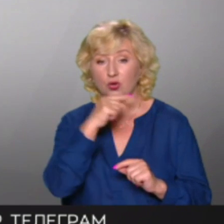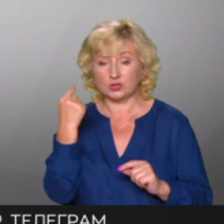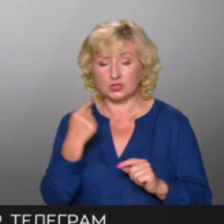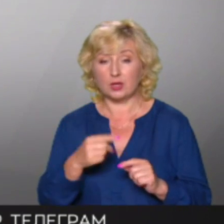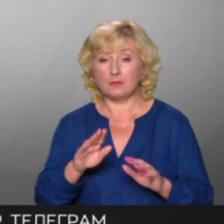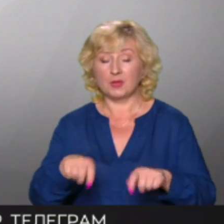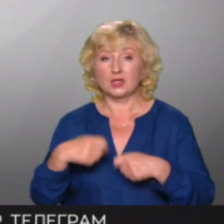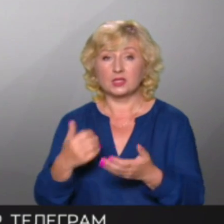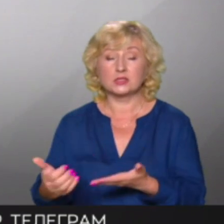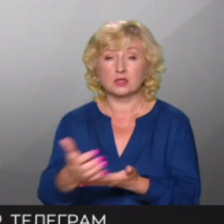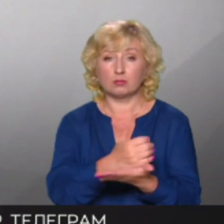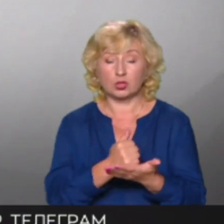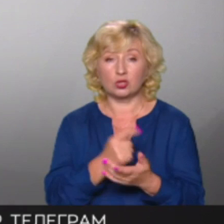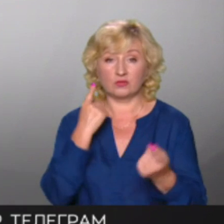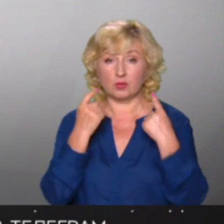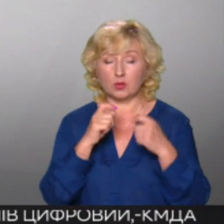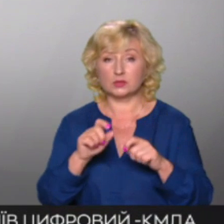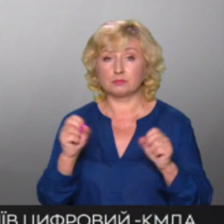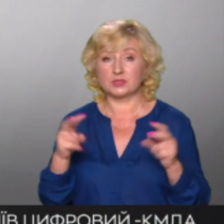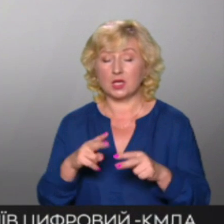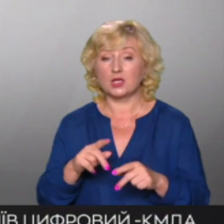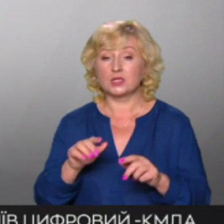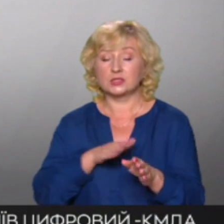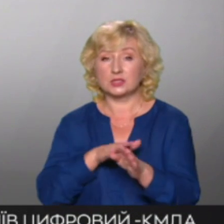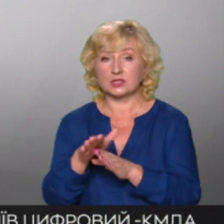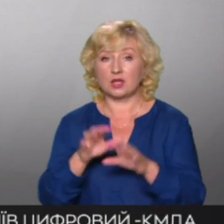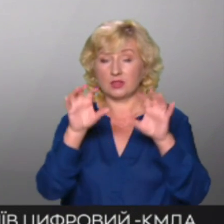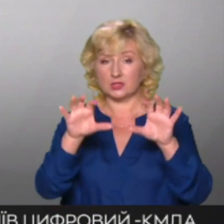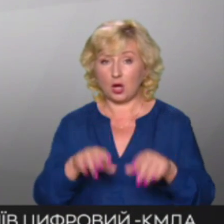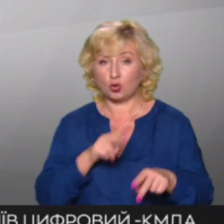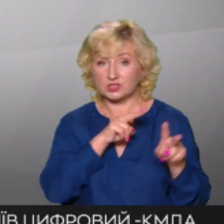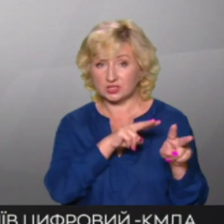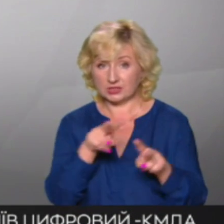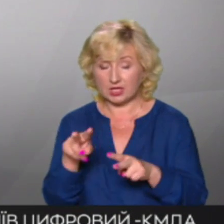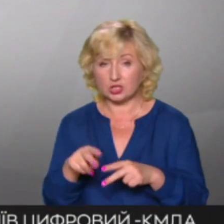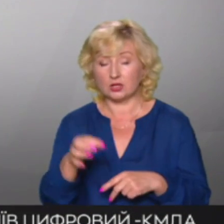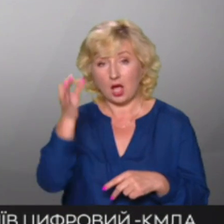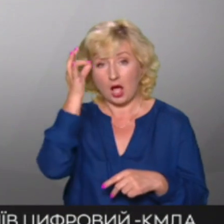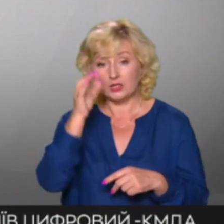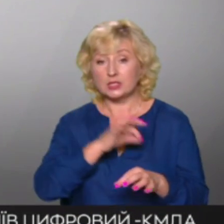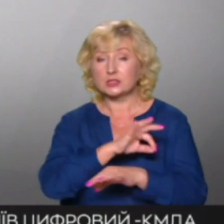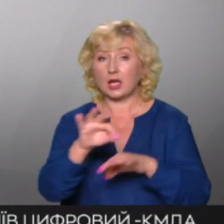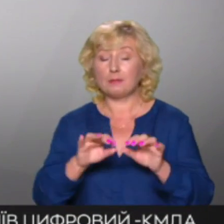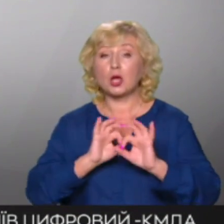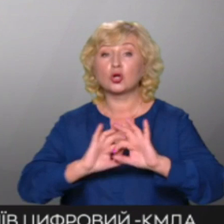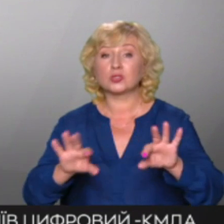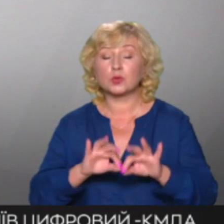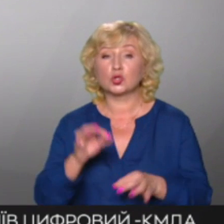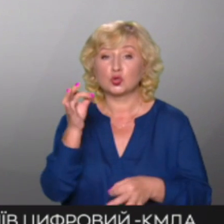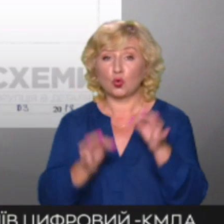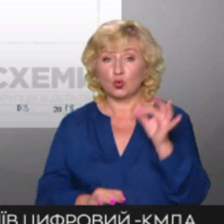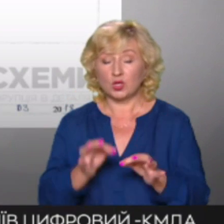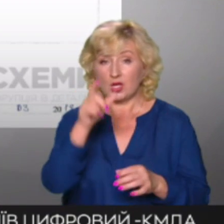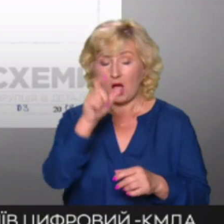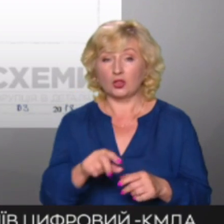зібрану інформацію до спеціальних служб Російської Федерації та здійснює незаконне стеження. Нагадую, схеми розповіли, що суддя Донецького